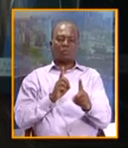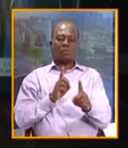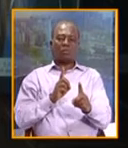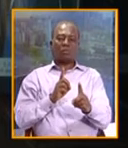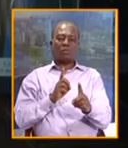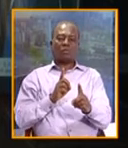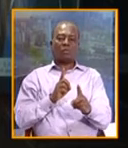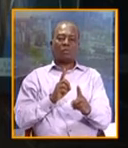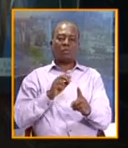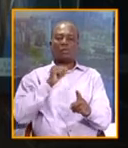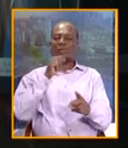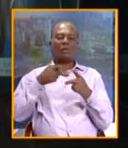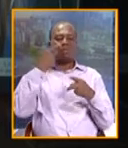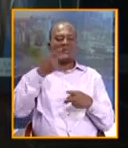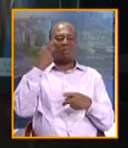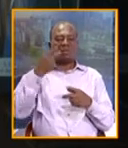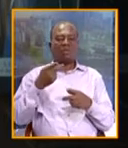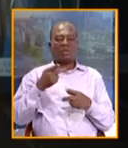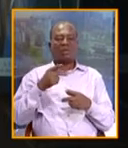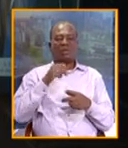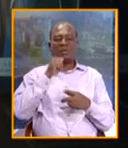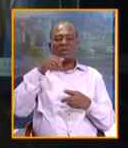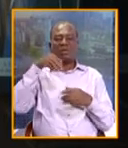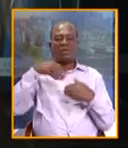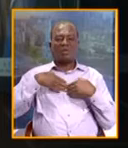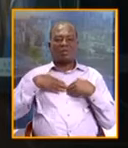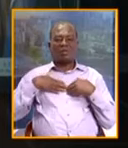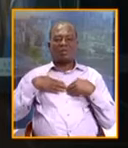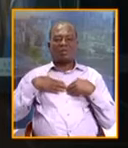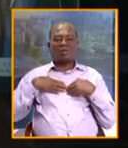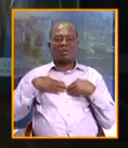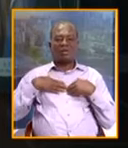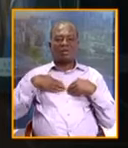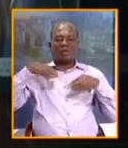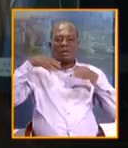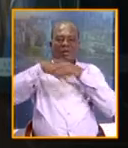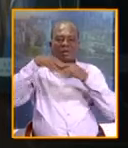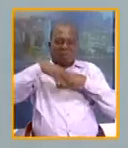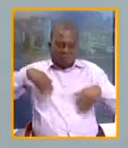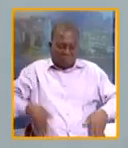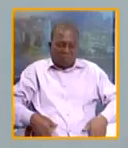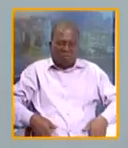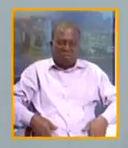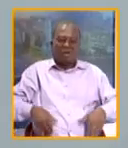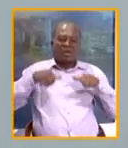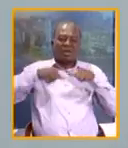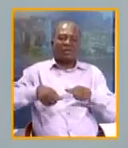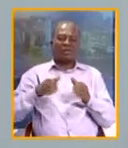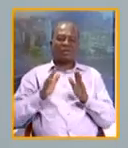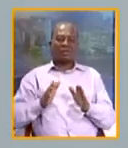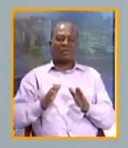ne pas varier n'est pas avoir les mains dans la poche en fêtard et ses droits et statique